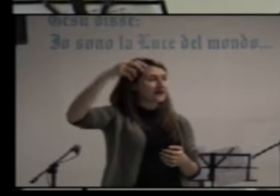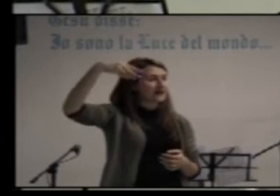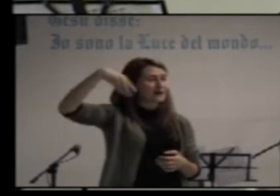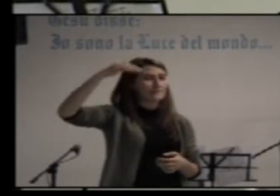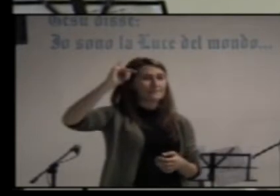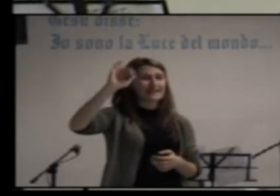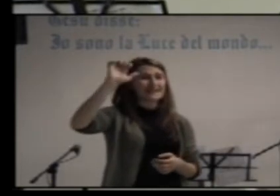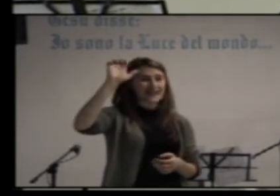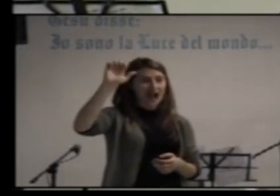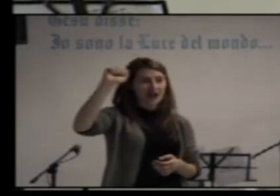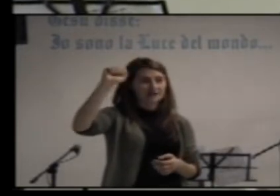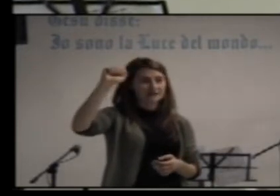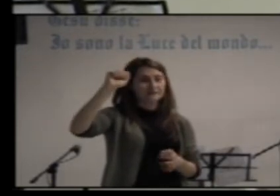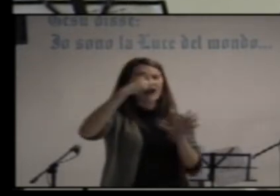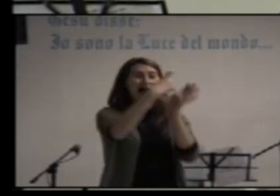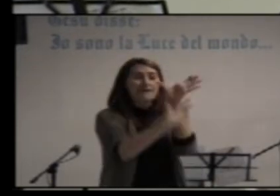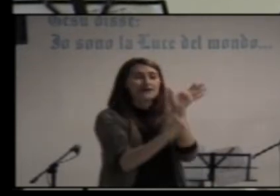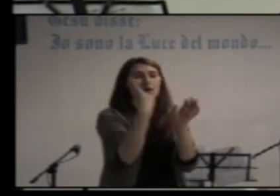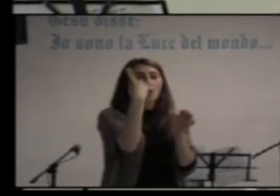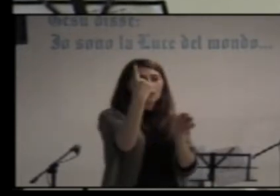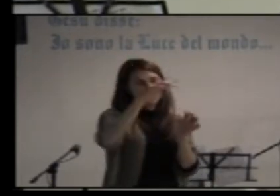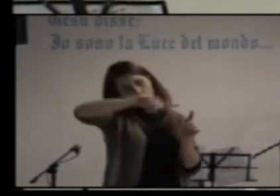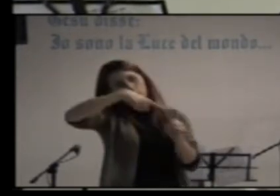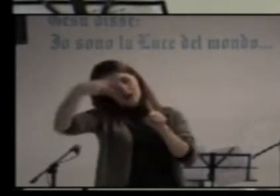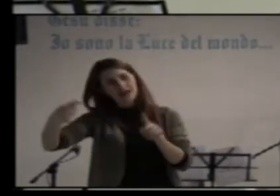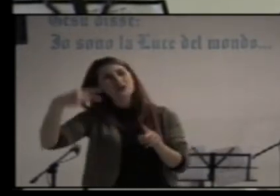Neemia 1, versetto 5.